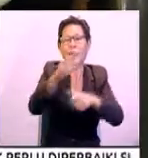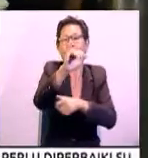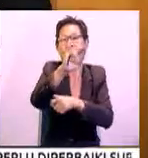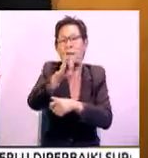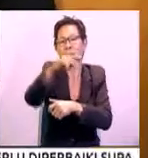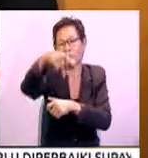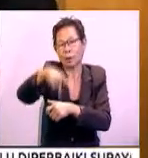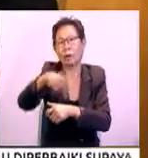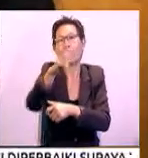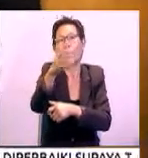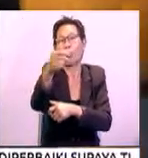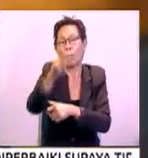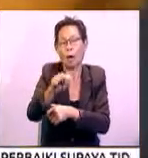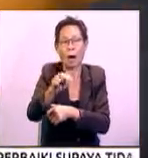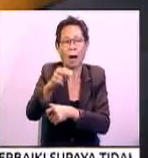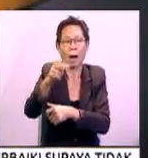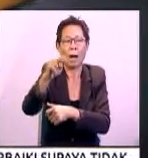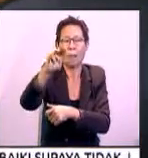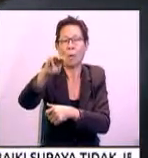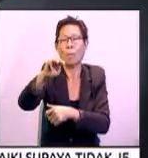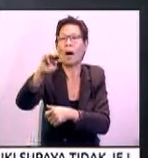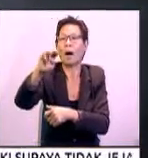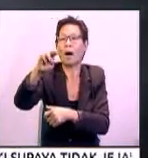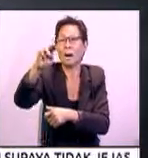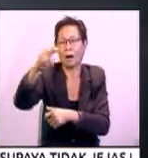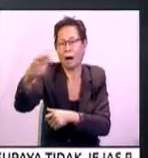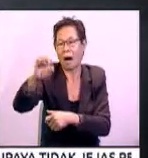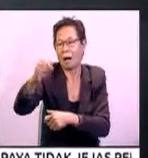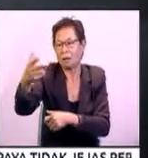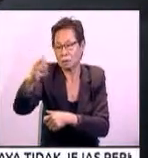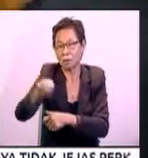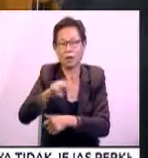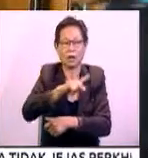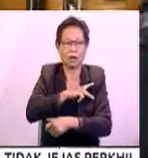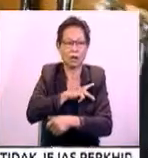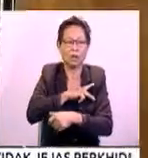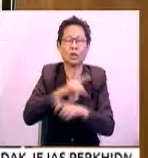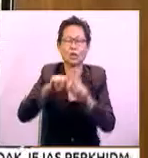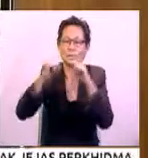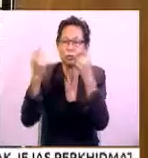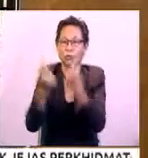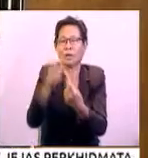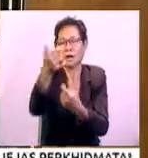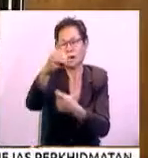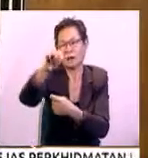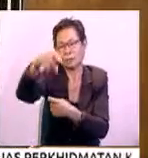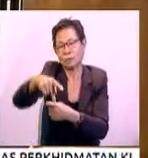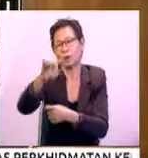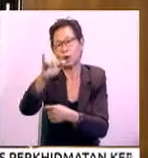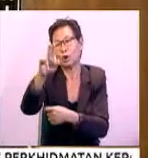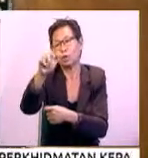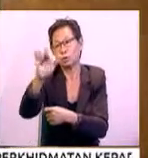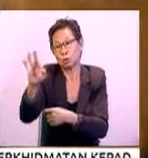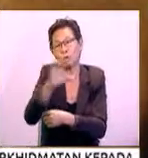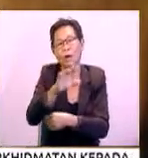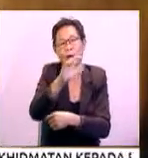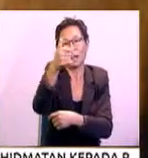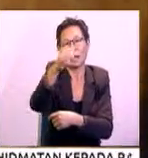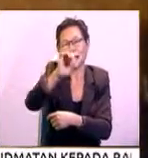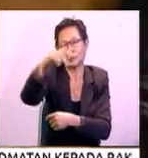Wan Muhammad Hashim Wan Jaafar, Ketua Troops Komando 69, ASP Muhammad Yusof Arifin dan